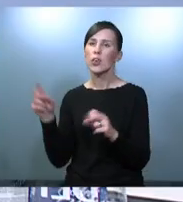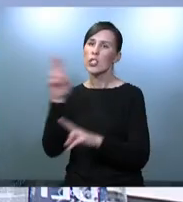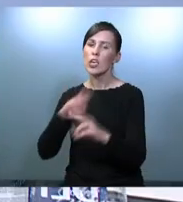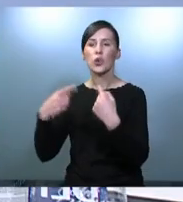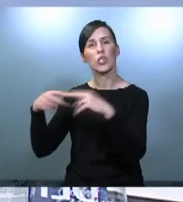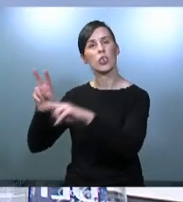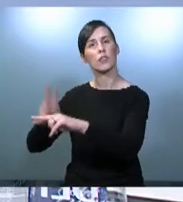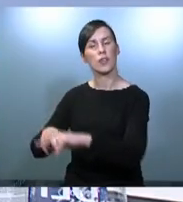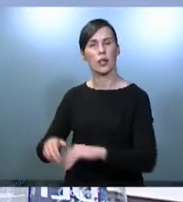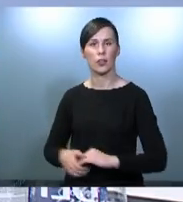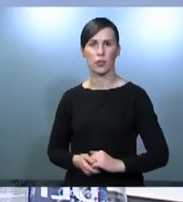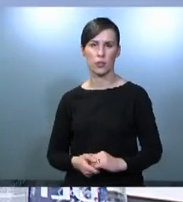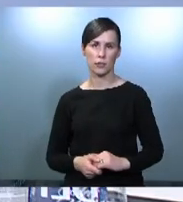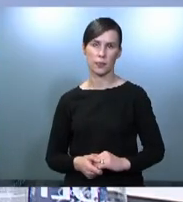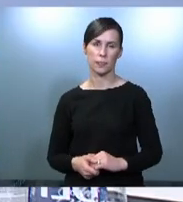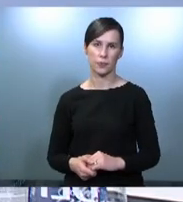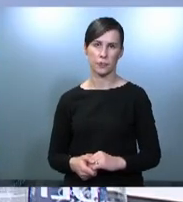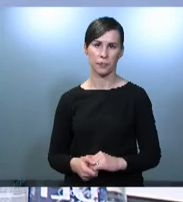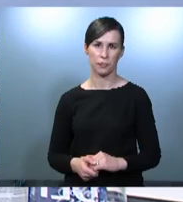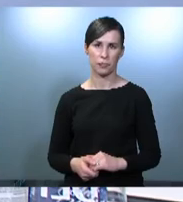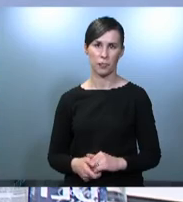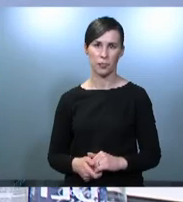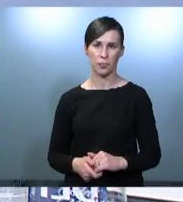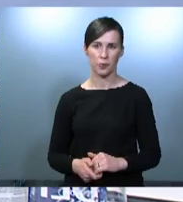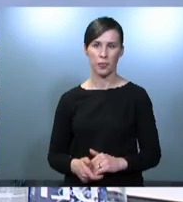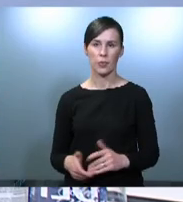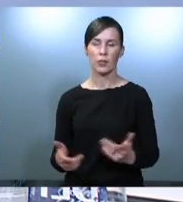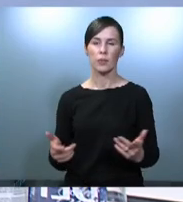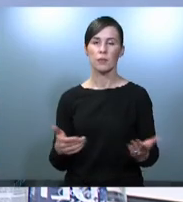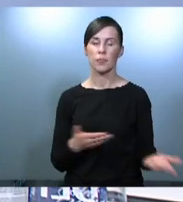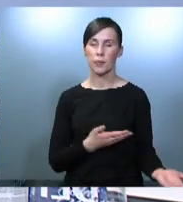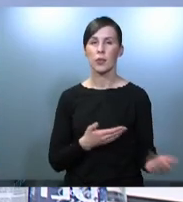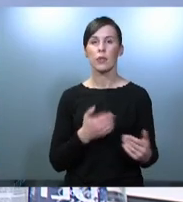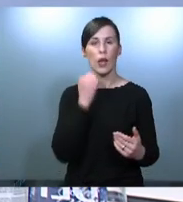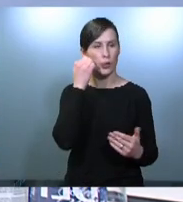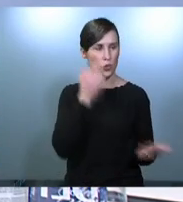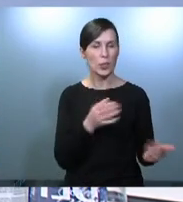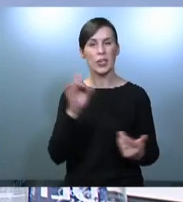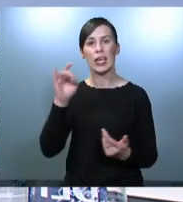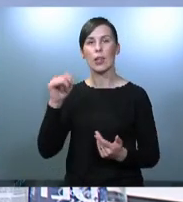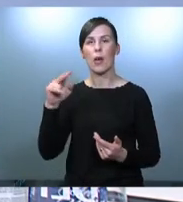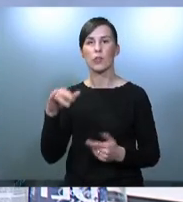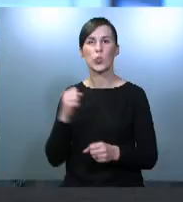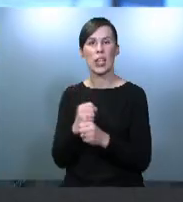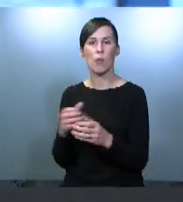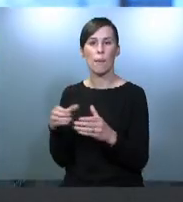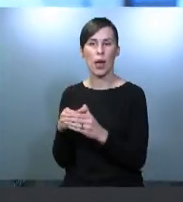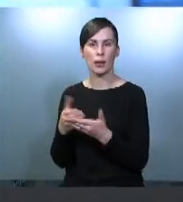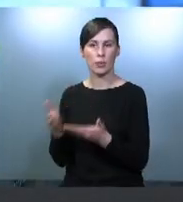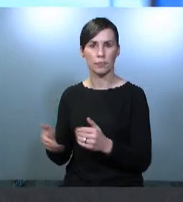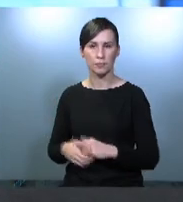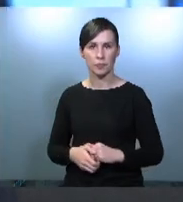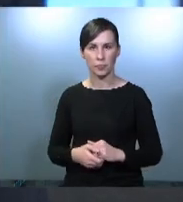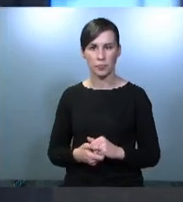Ačiū, darbas. Aš iš komiteto komandą už Kėdainių krašto žmonės. Ir Juozas Gaidamavičius, darbo partija.